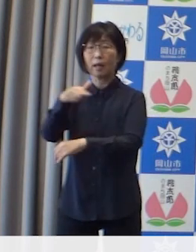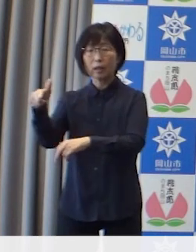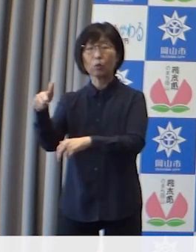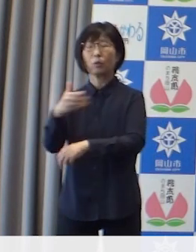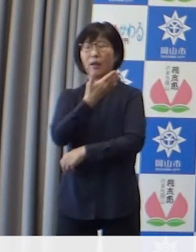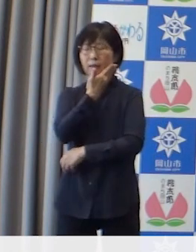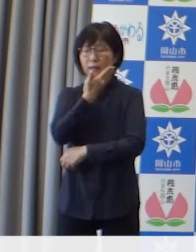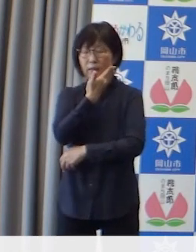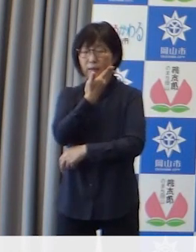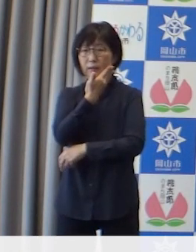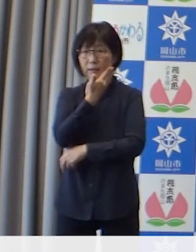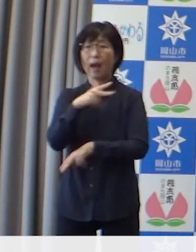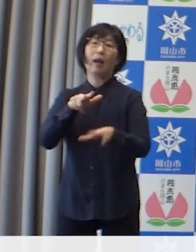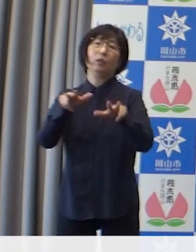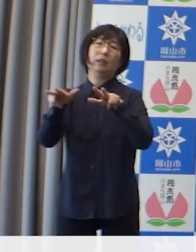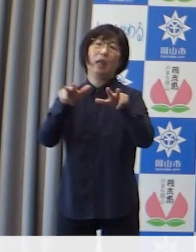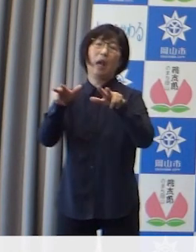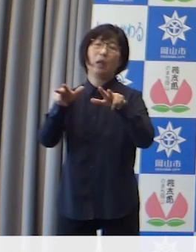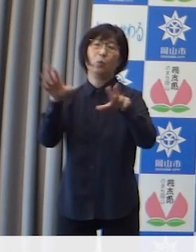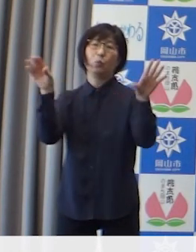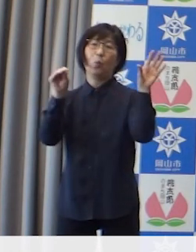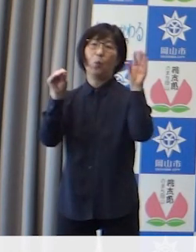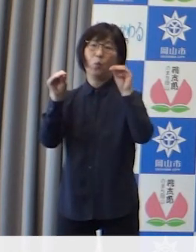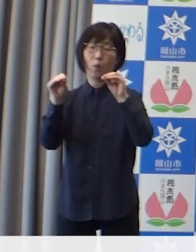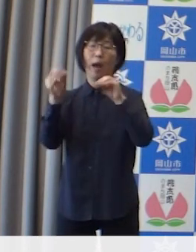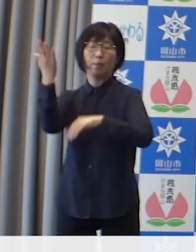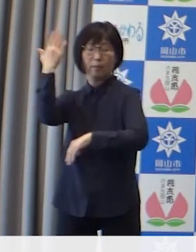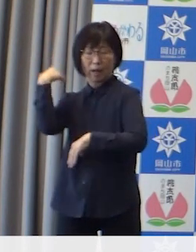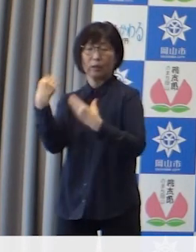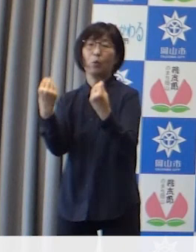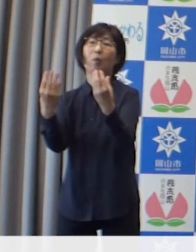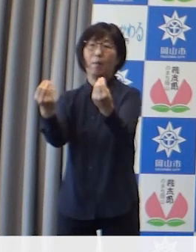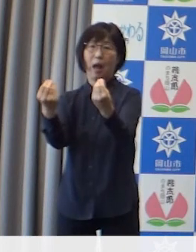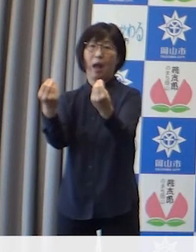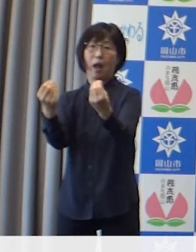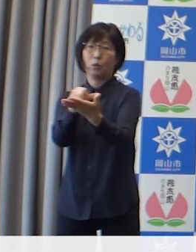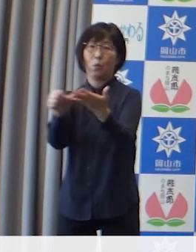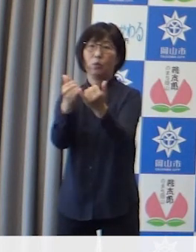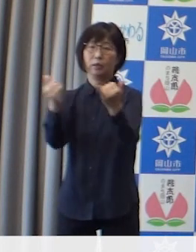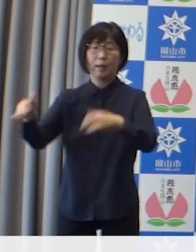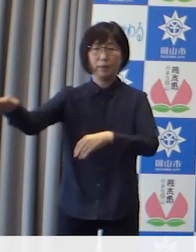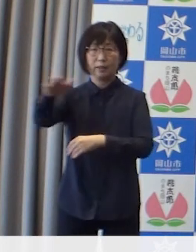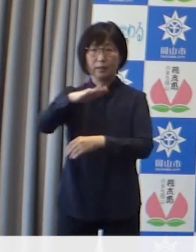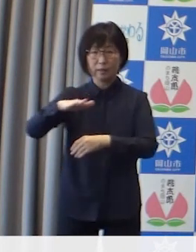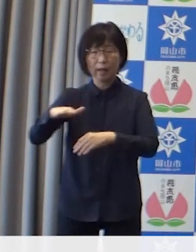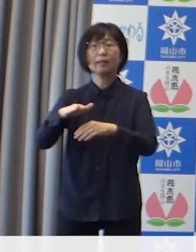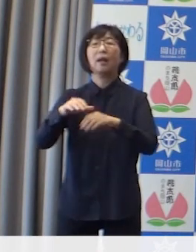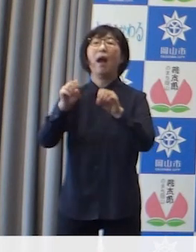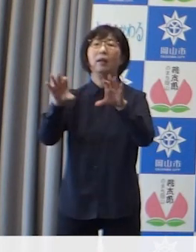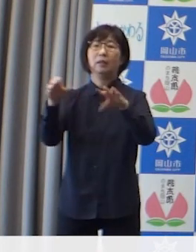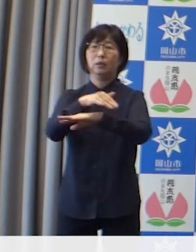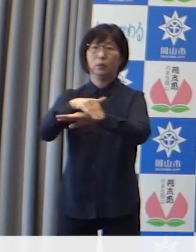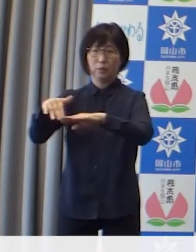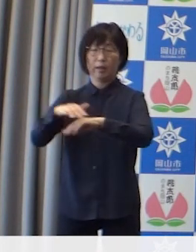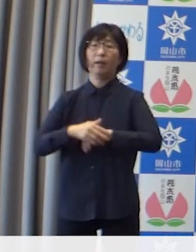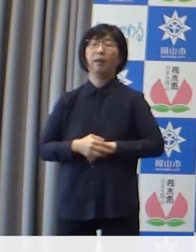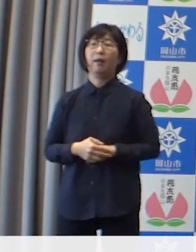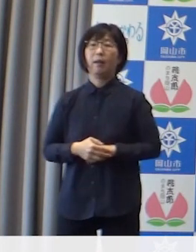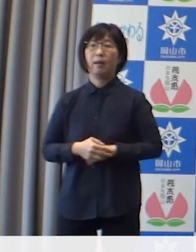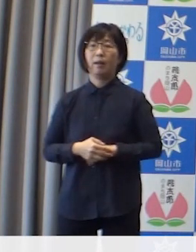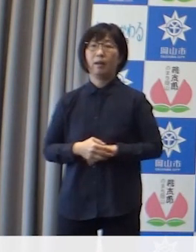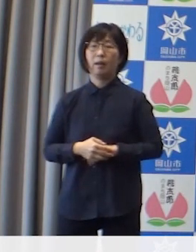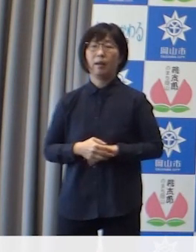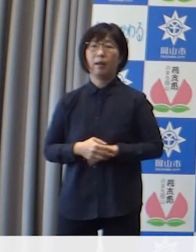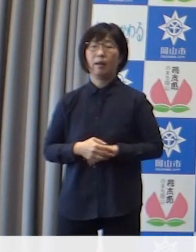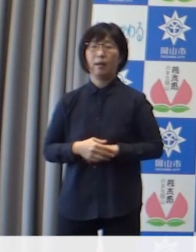情報は引き続き登録者全員に配信していきたいと思います。2